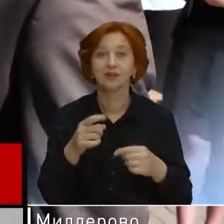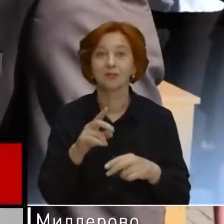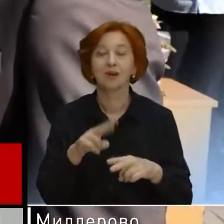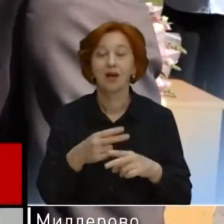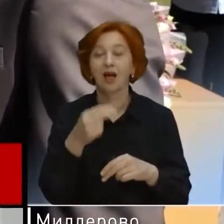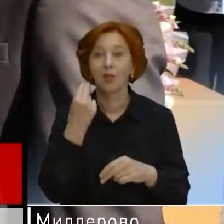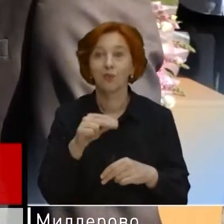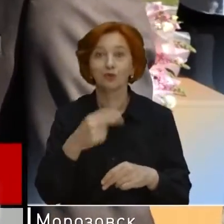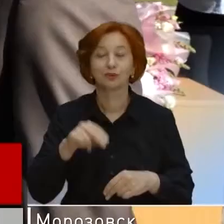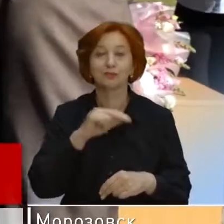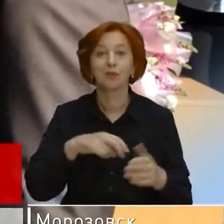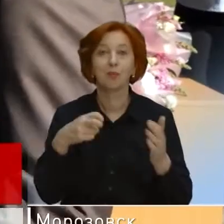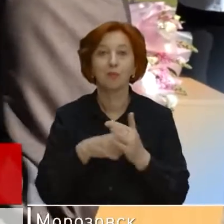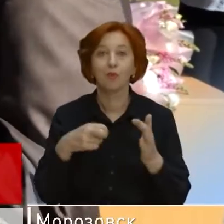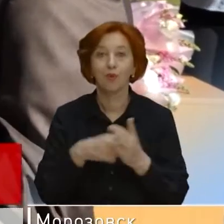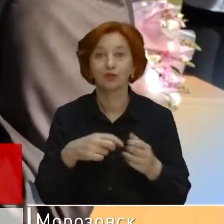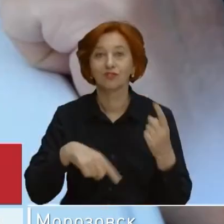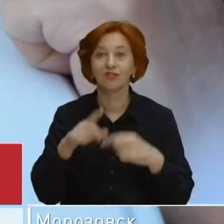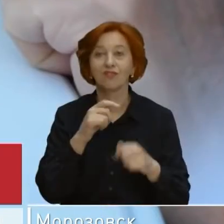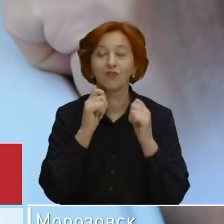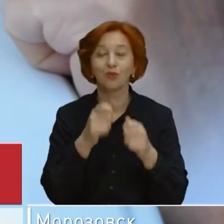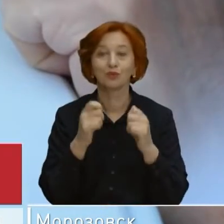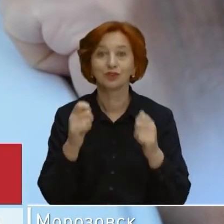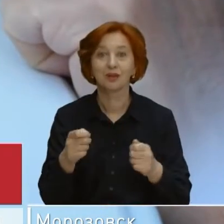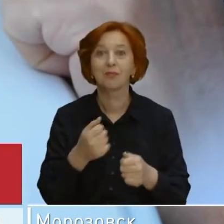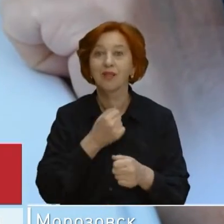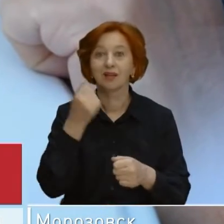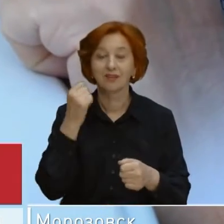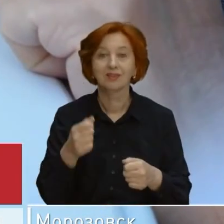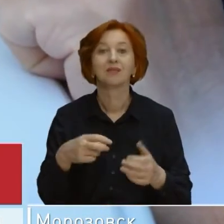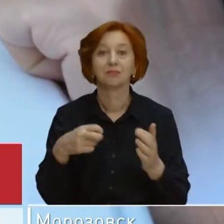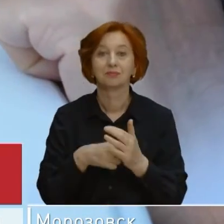лучшим сотрудникам Почты России в регионе вручили благодарственные